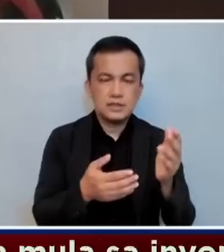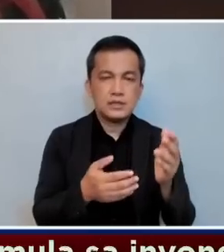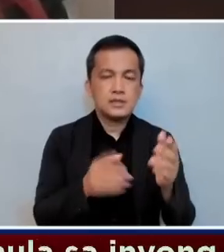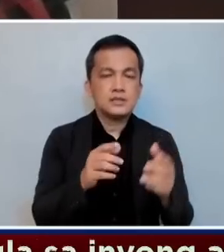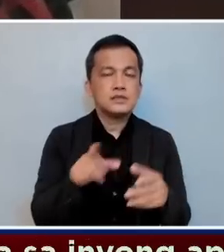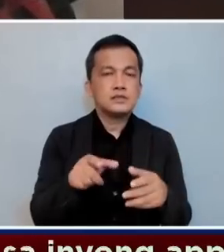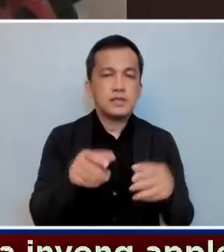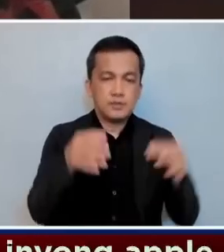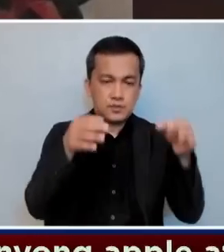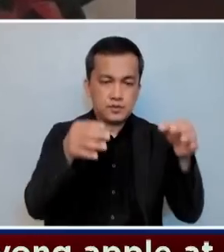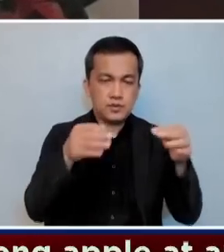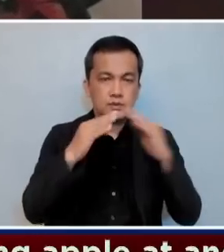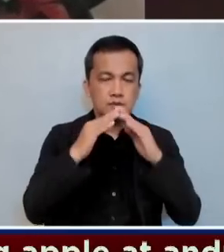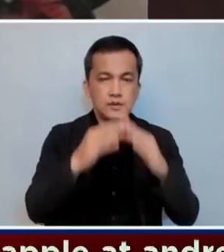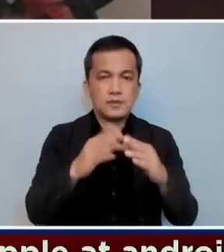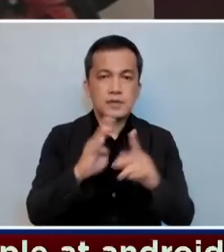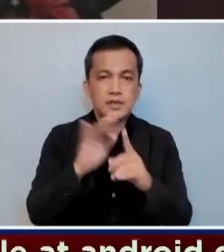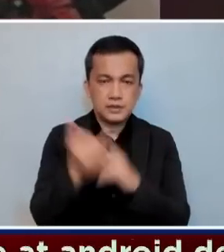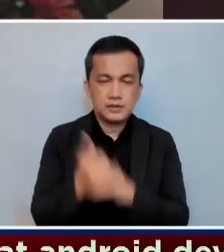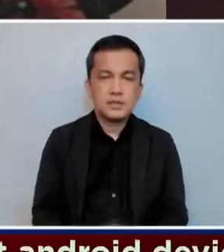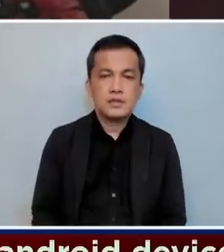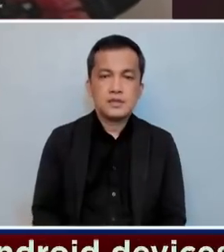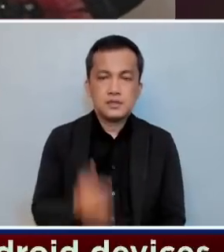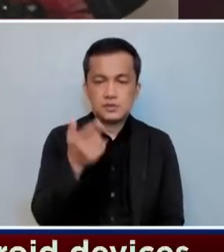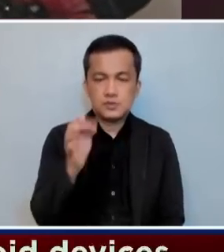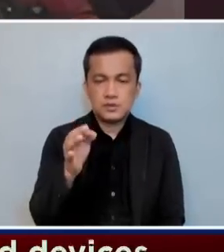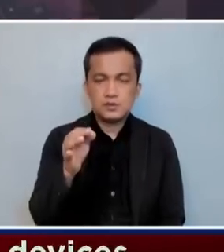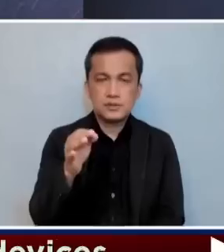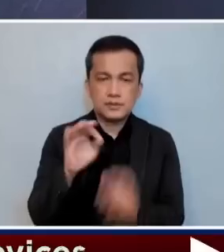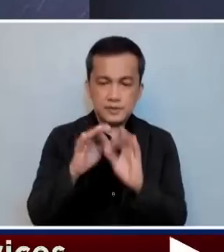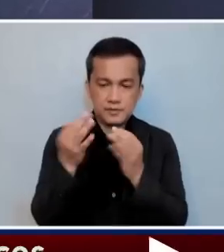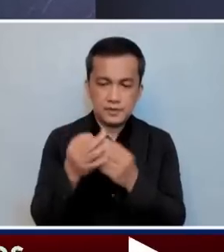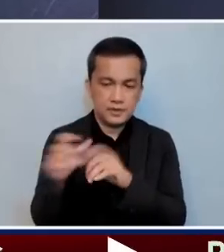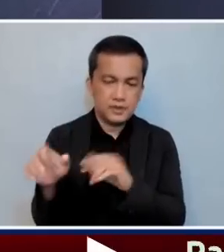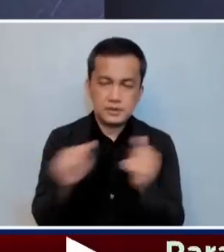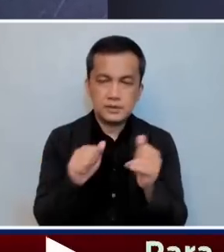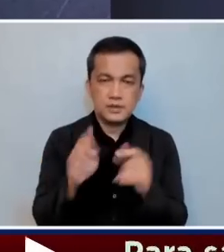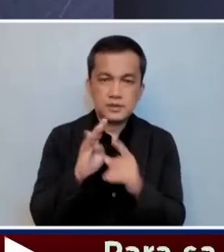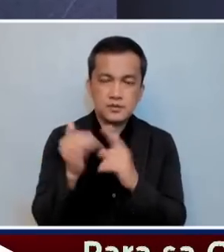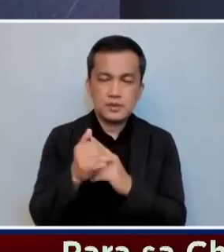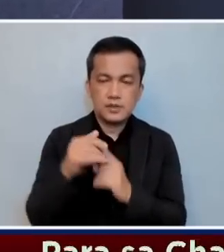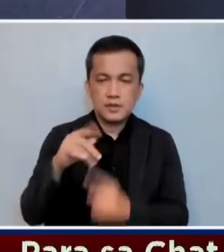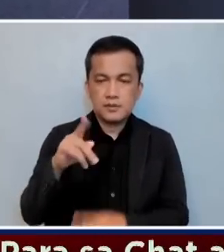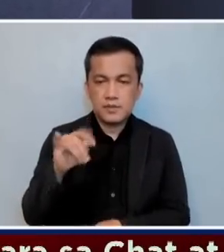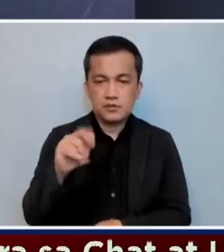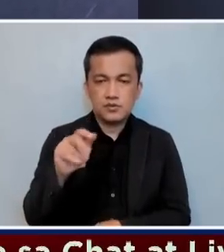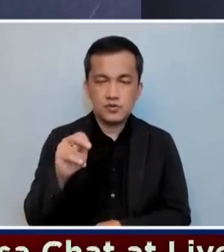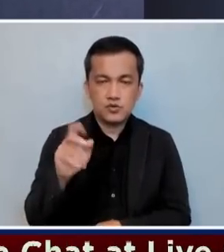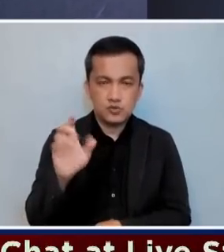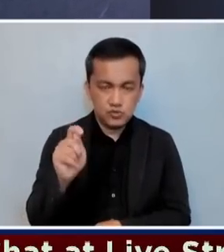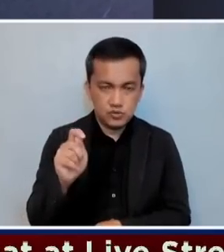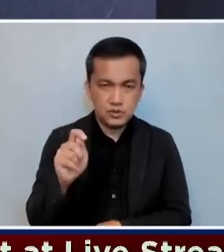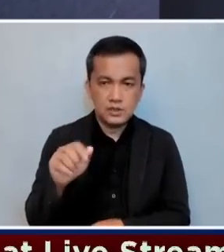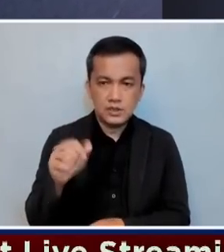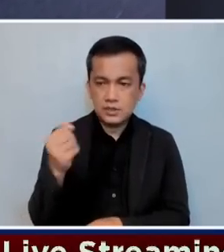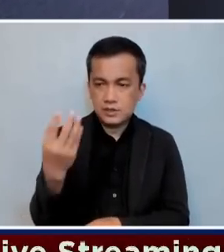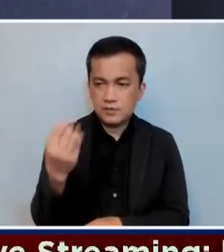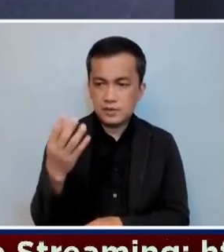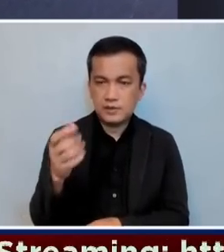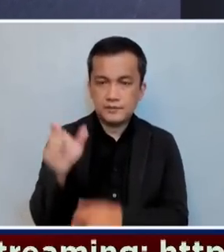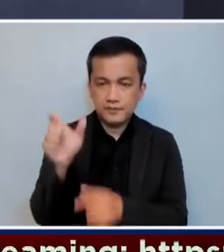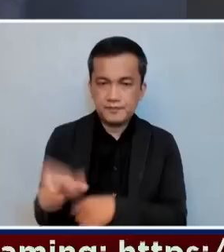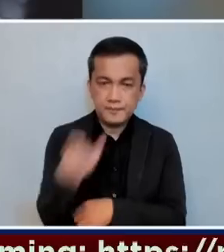barangay. 29 na pamilya ang inilikas mula sa barangay Bagunot at 15 individual ang